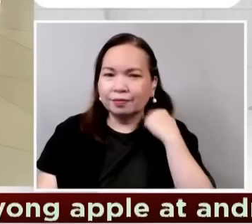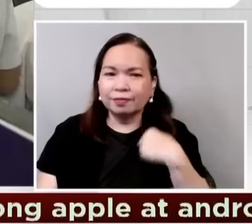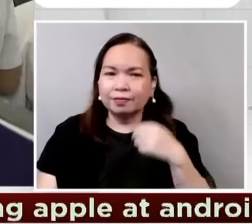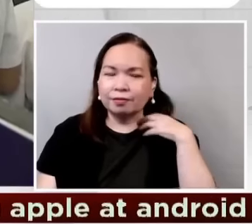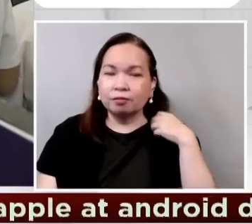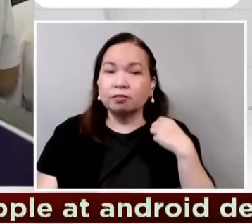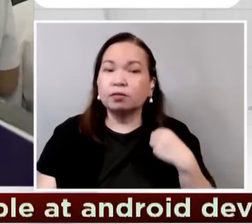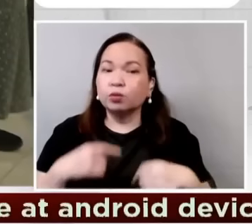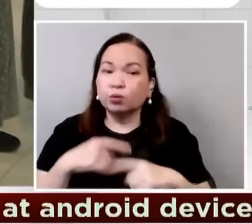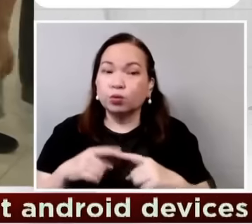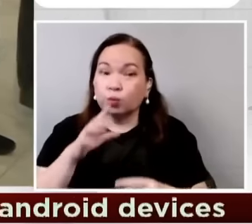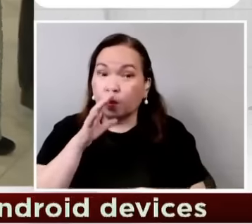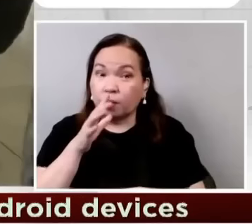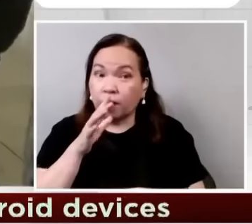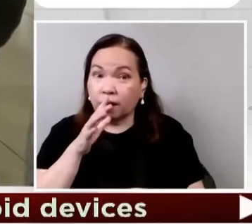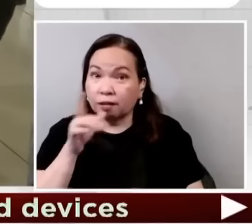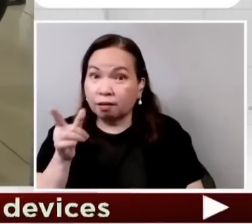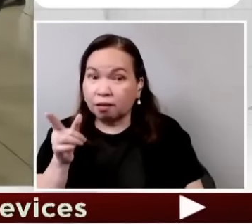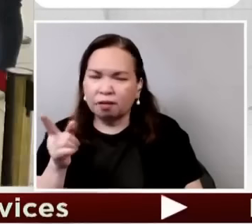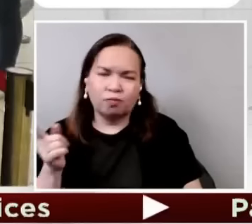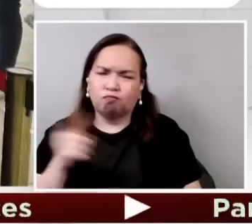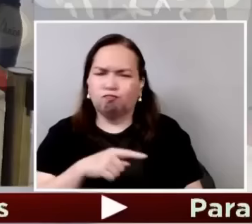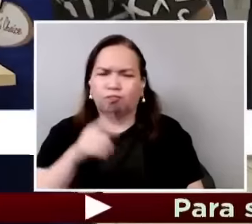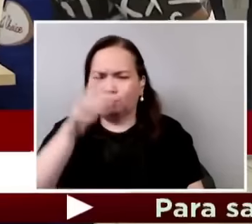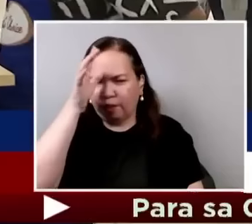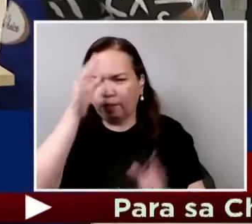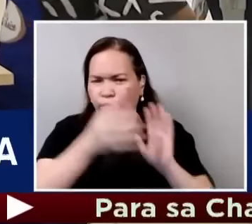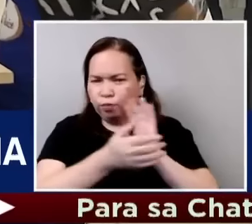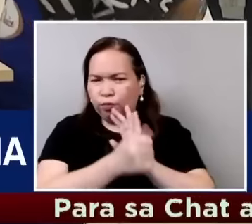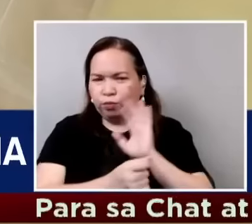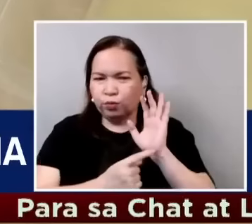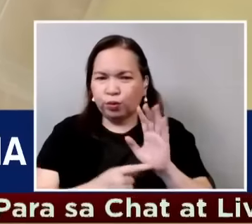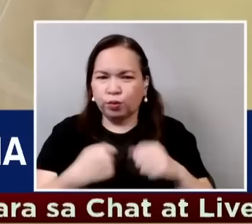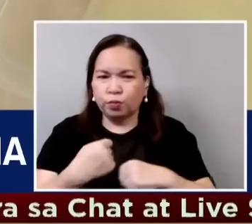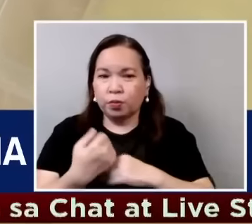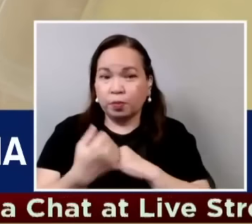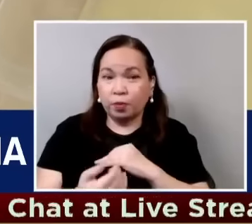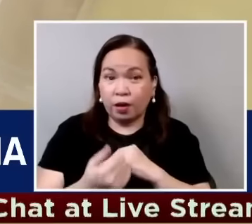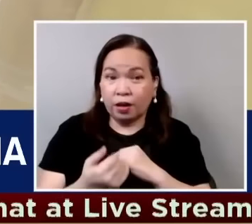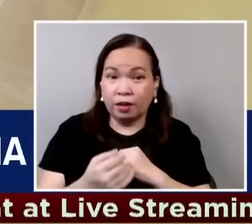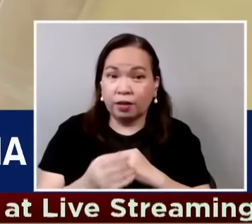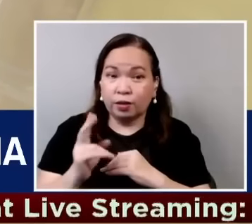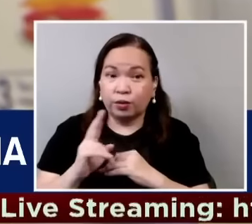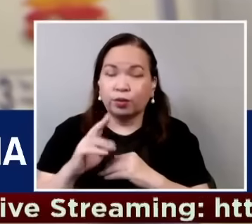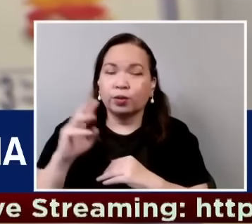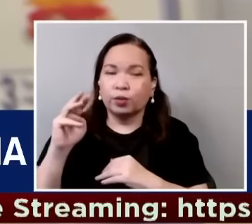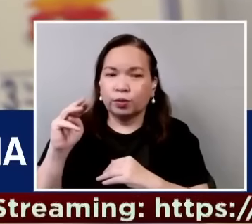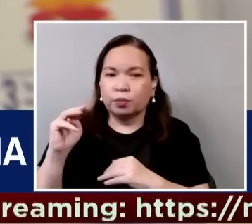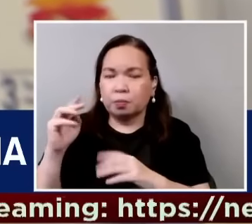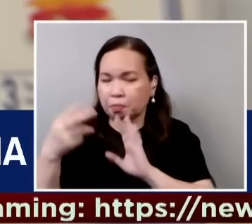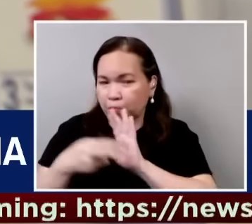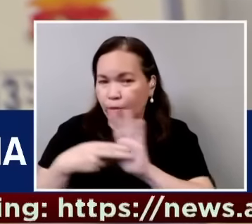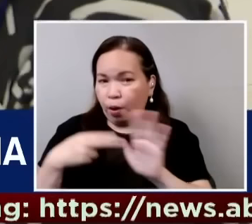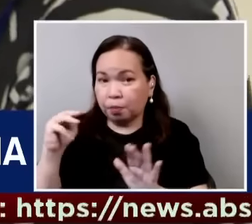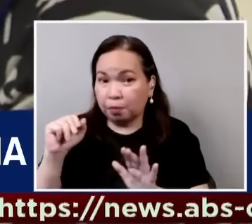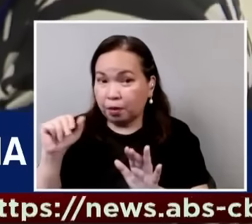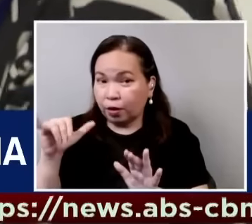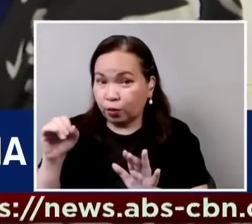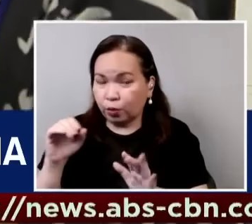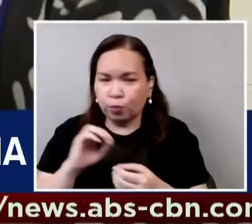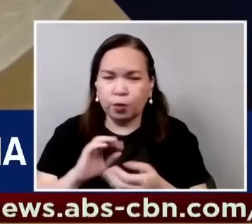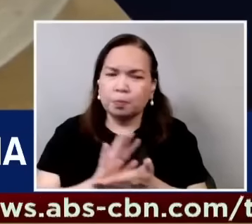Imbis na mga nanay, mga tatay ang nagpakitang gila sa paggawa ng sandwiches gamit ang isang mayonnaise brand para maging